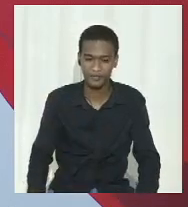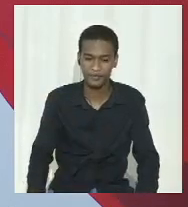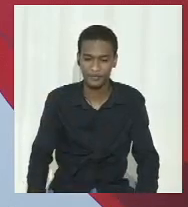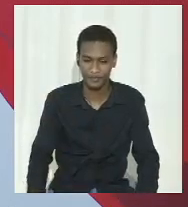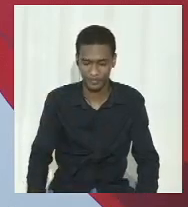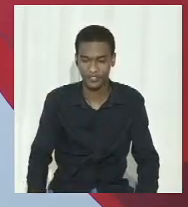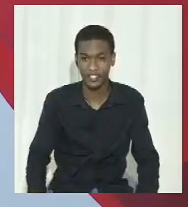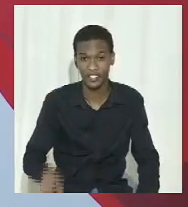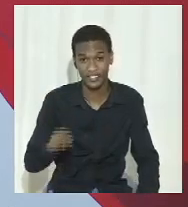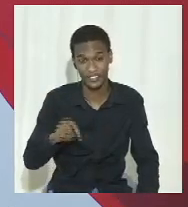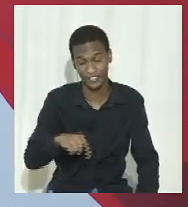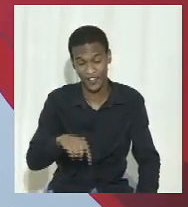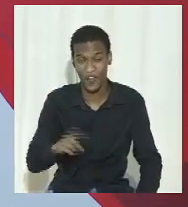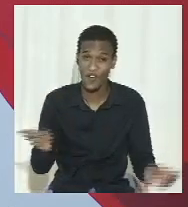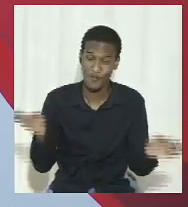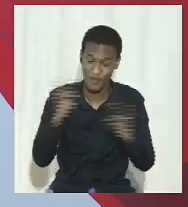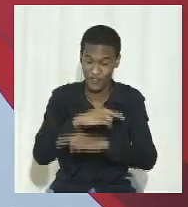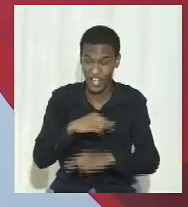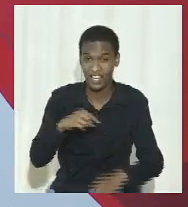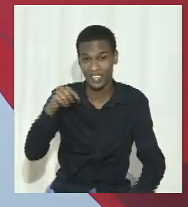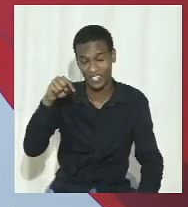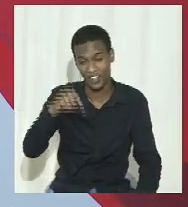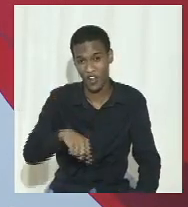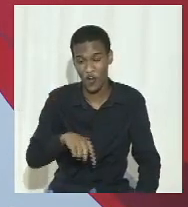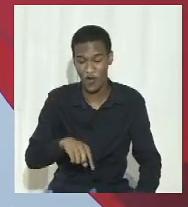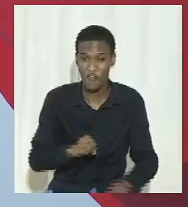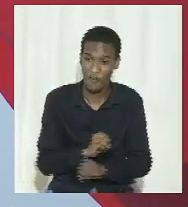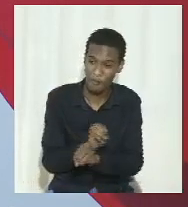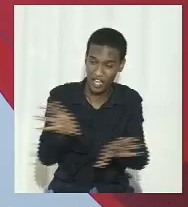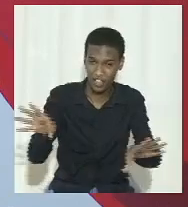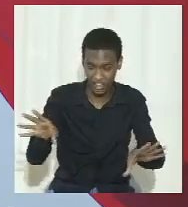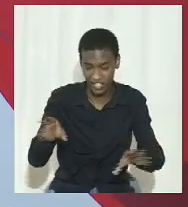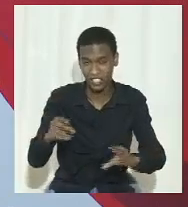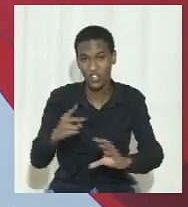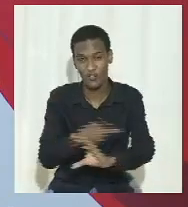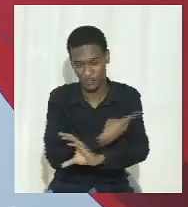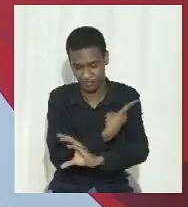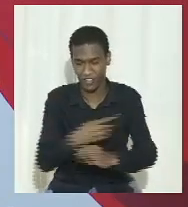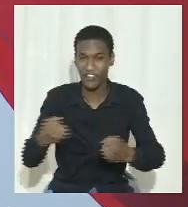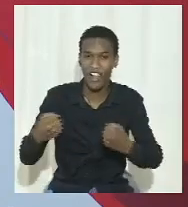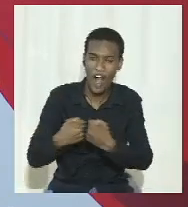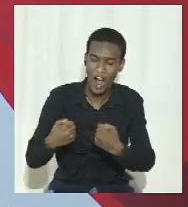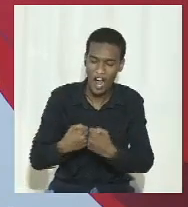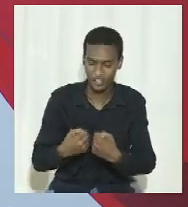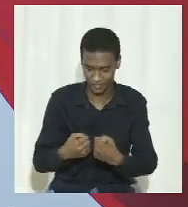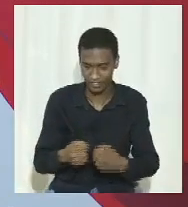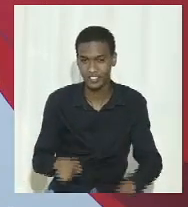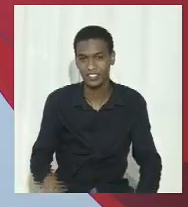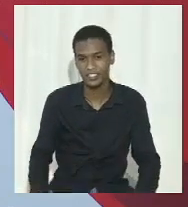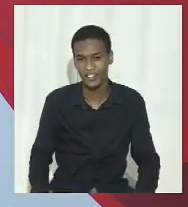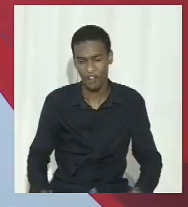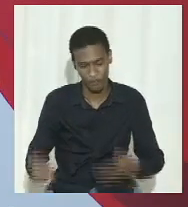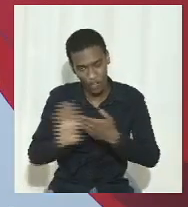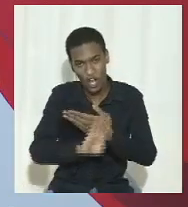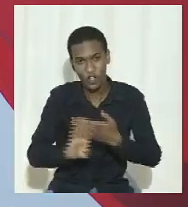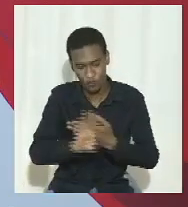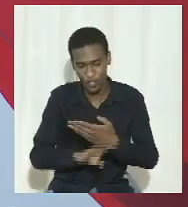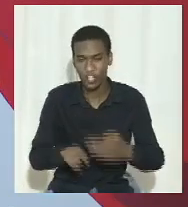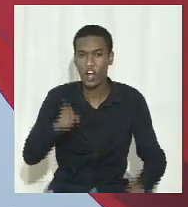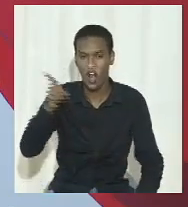Somary iverenantsika ny dia amin'ny fiparitahan'ny tsimokaretina COVID-19 ofisy roana izay nisy ny hetsika